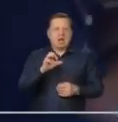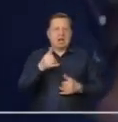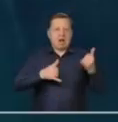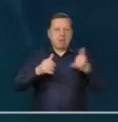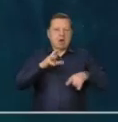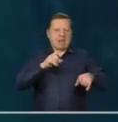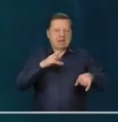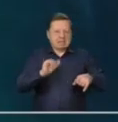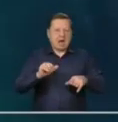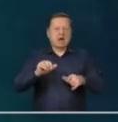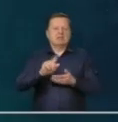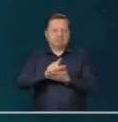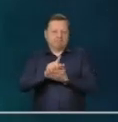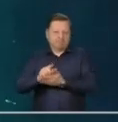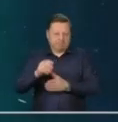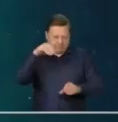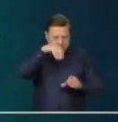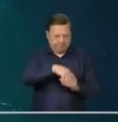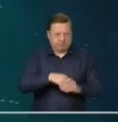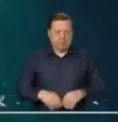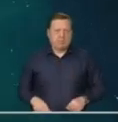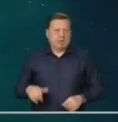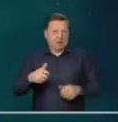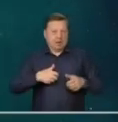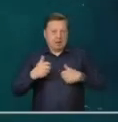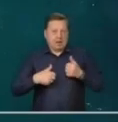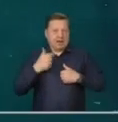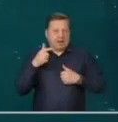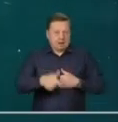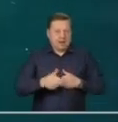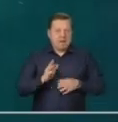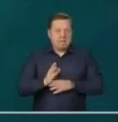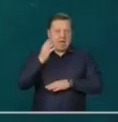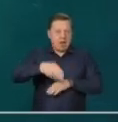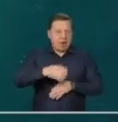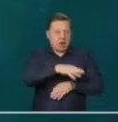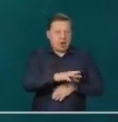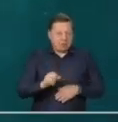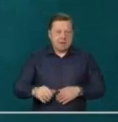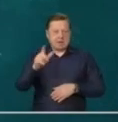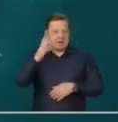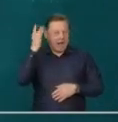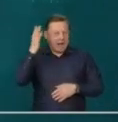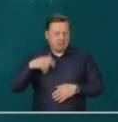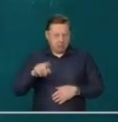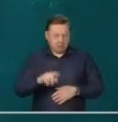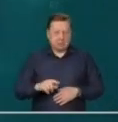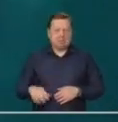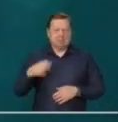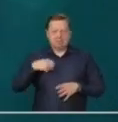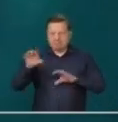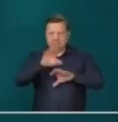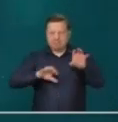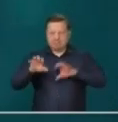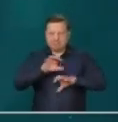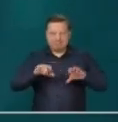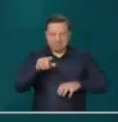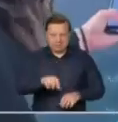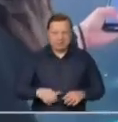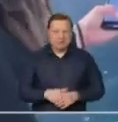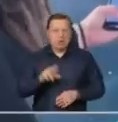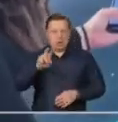NASA. Wielkie emocje podczas podglądania wielorybów w południowej Kalifornii niedaleko Newport Beach turyści doświadczyli bliskiego spotkania z